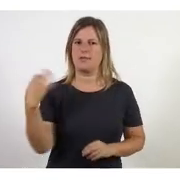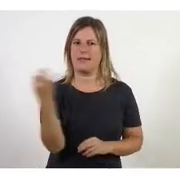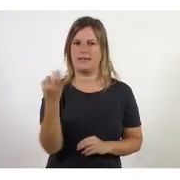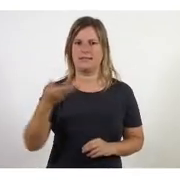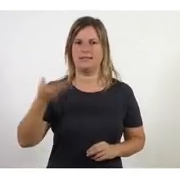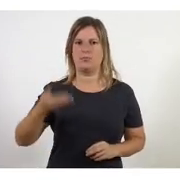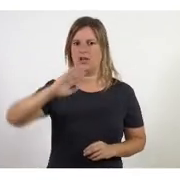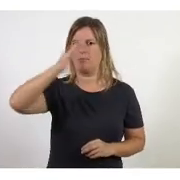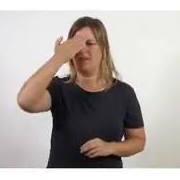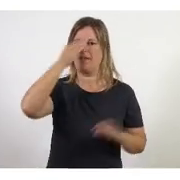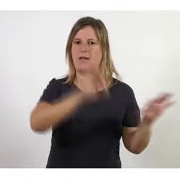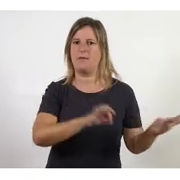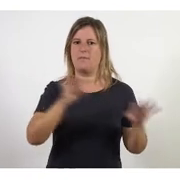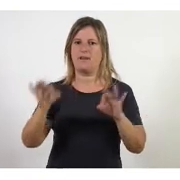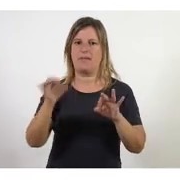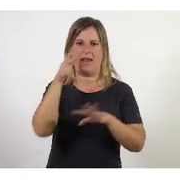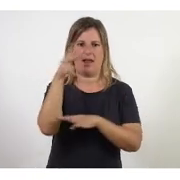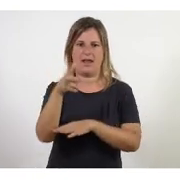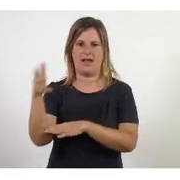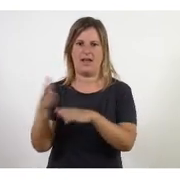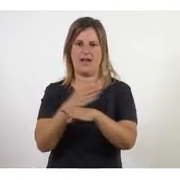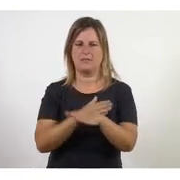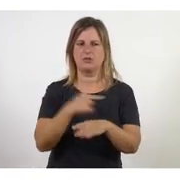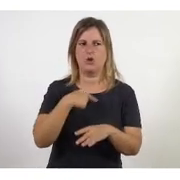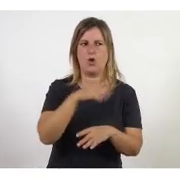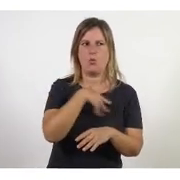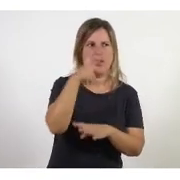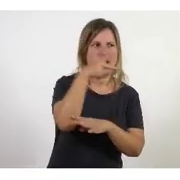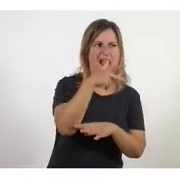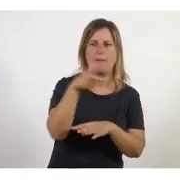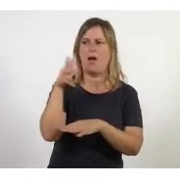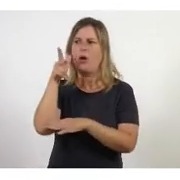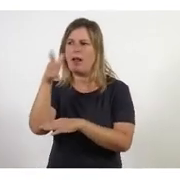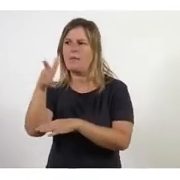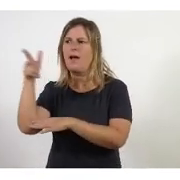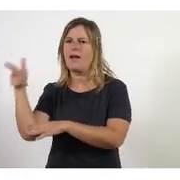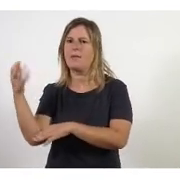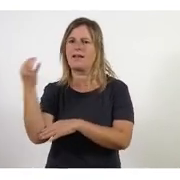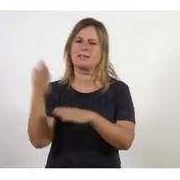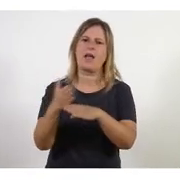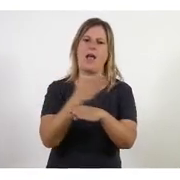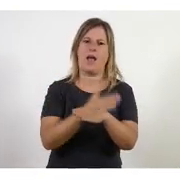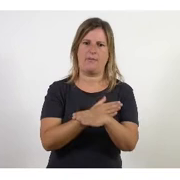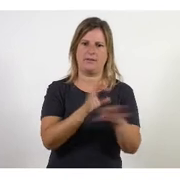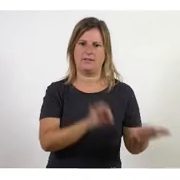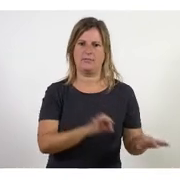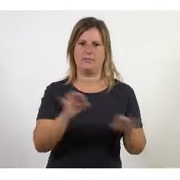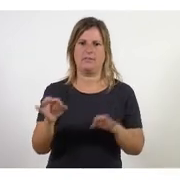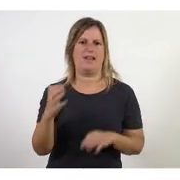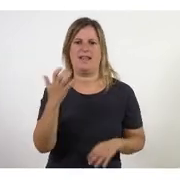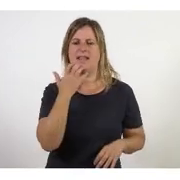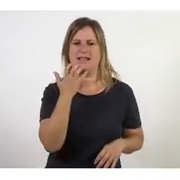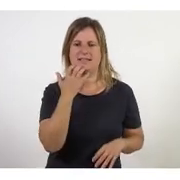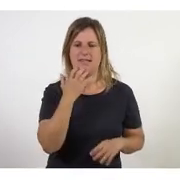veure. Planificar bé el rodatge. Quins planos faré servir? Això s'ha de veure bé. Això s'ha de mostrar bé. Us posaré un exemple, per no parlar així en